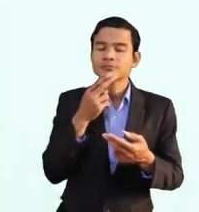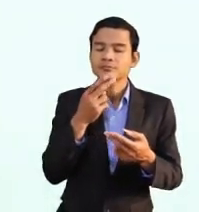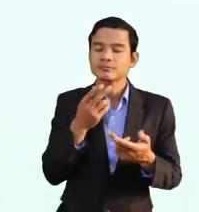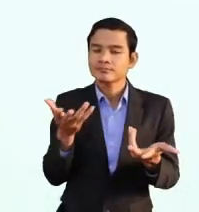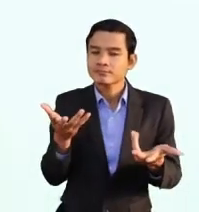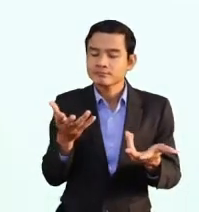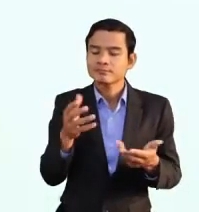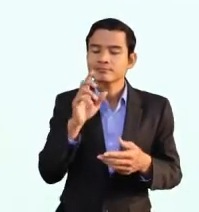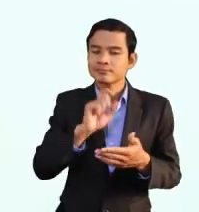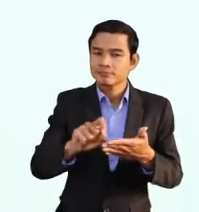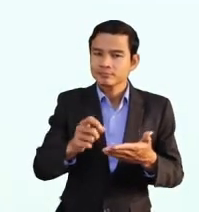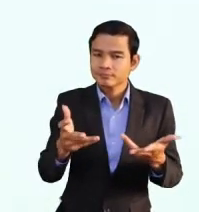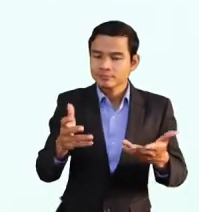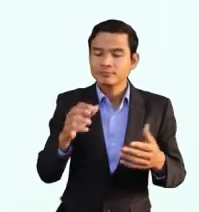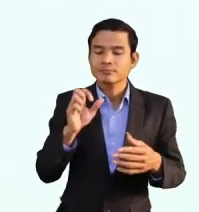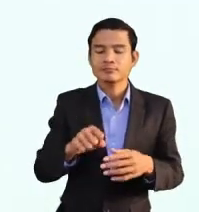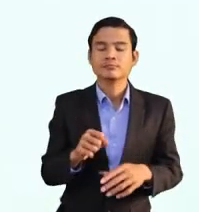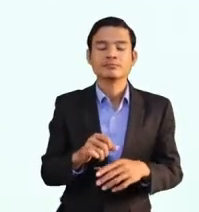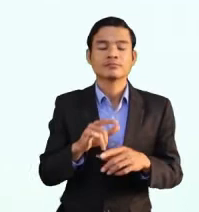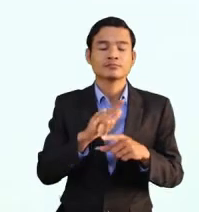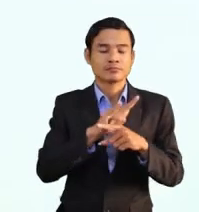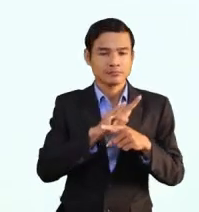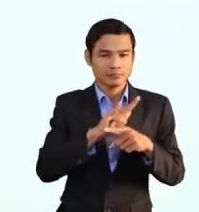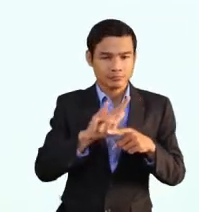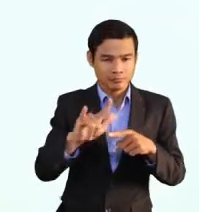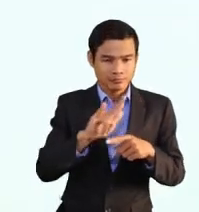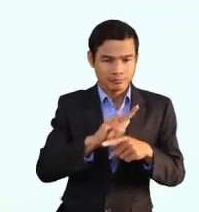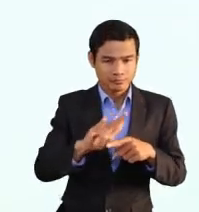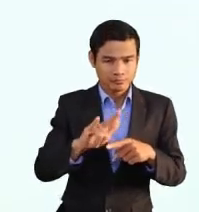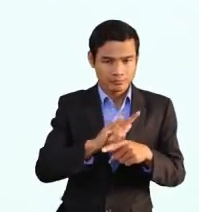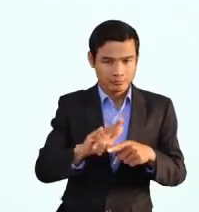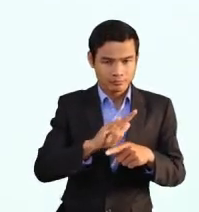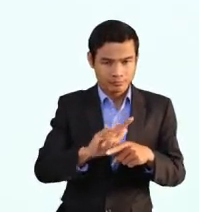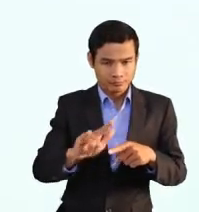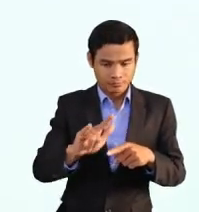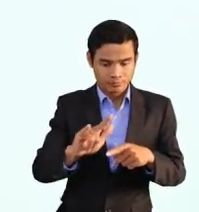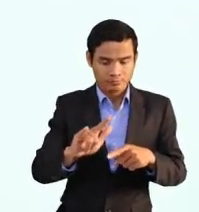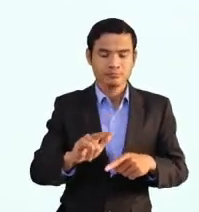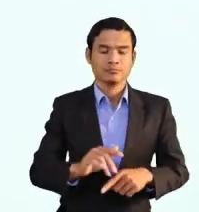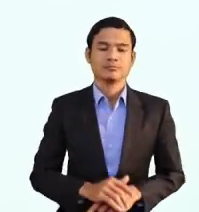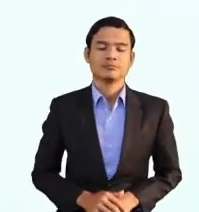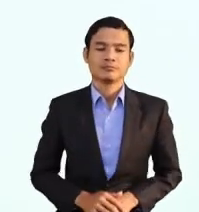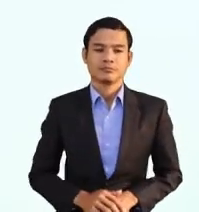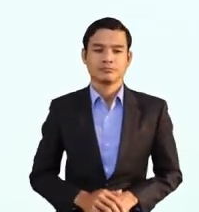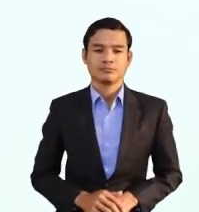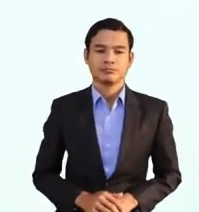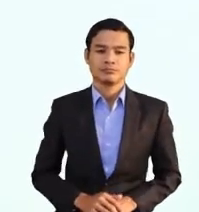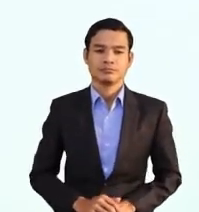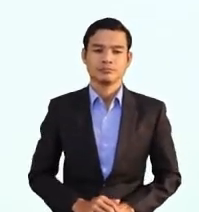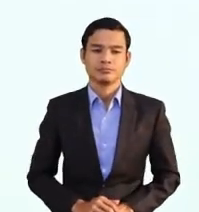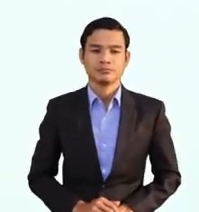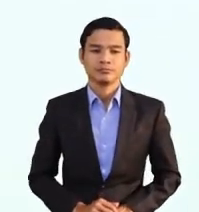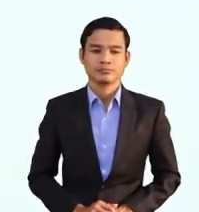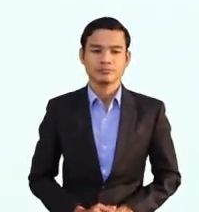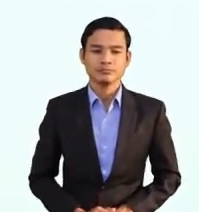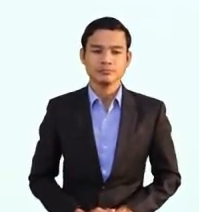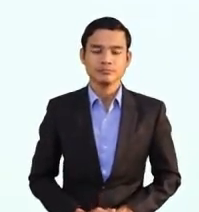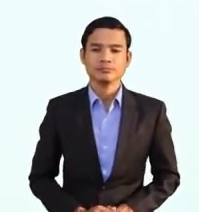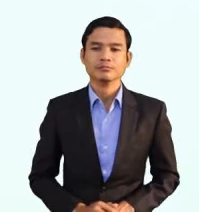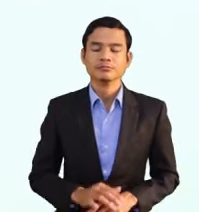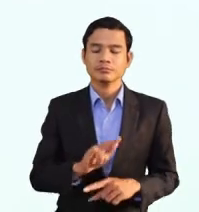cha mà kháng tiết dương đạt thá pro man vi thi cha